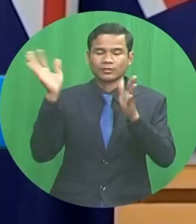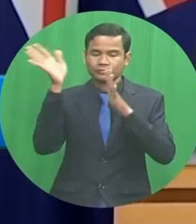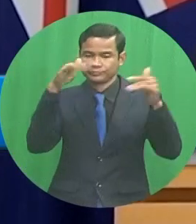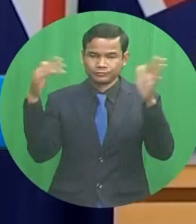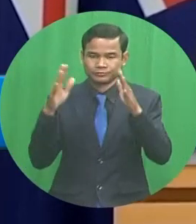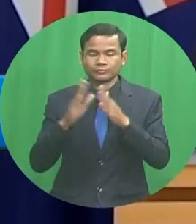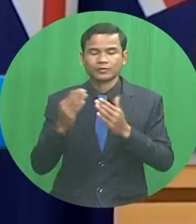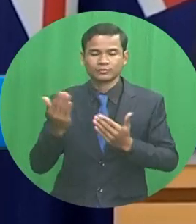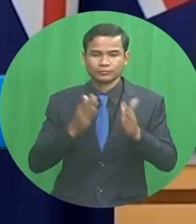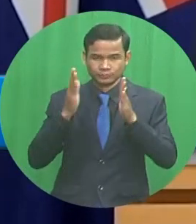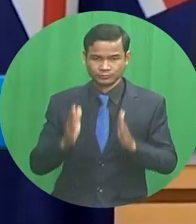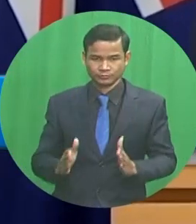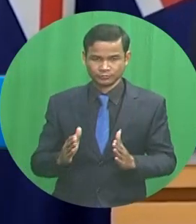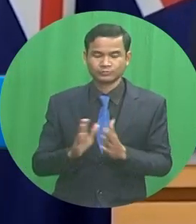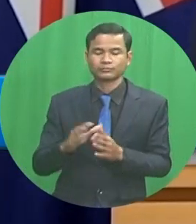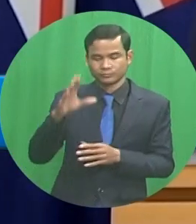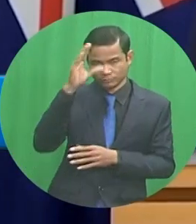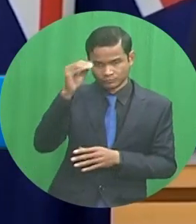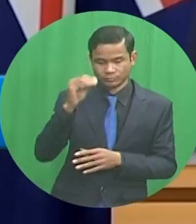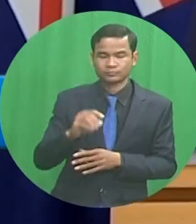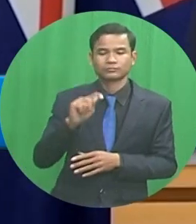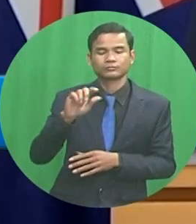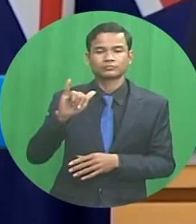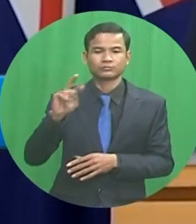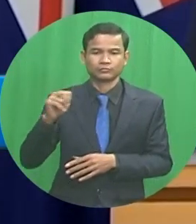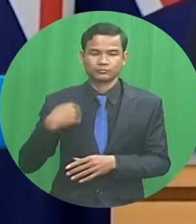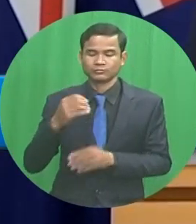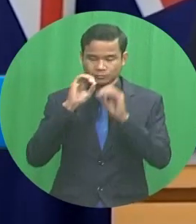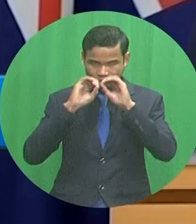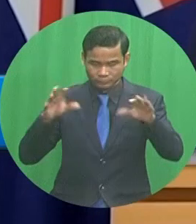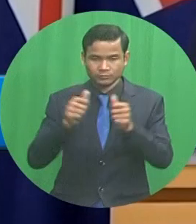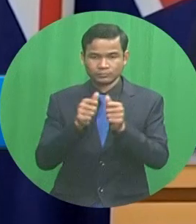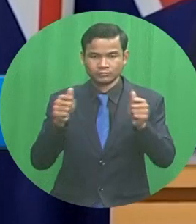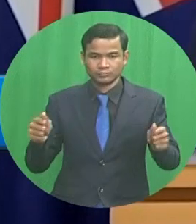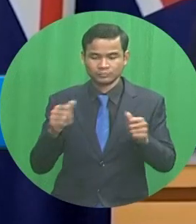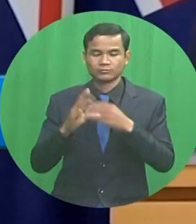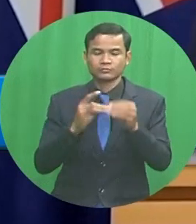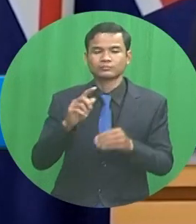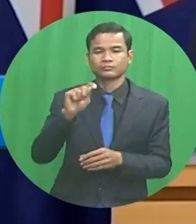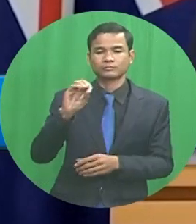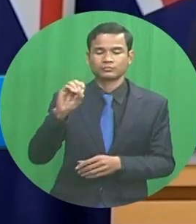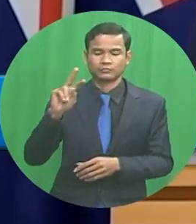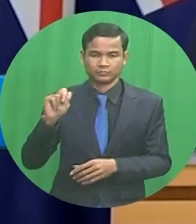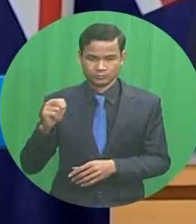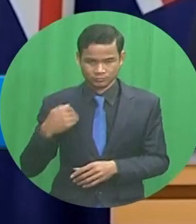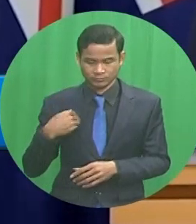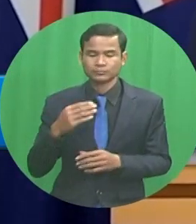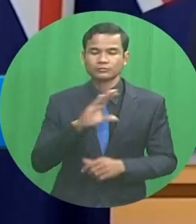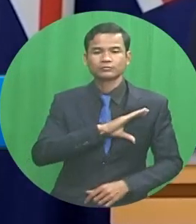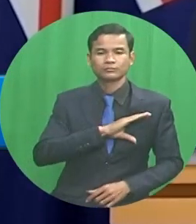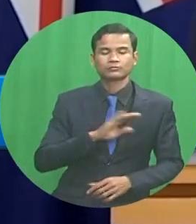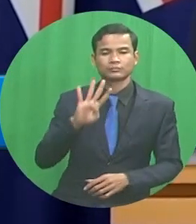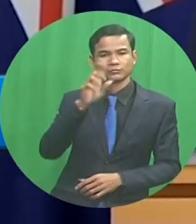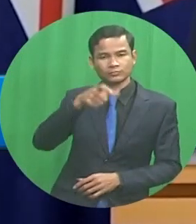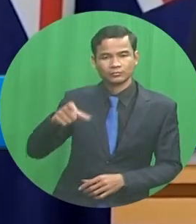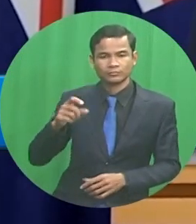ននាយករដ្ឋមន្ត្រីហេឡង់លោក Chris Hipkin បានប្រាប់អ្នកសារព័ត៌មាននៅក្នុងទីក្រុង Wellingtonប៉ូលីសបាននិយាយថាយ៉ាងហោចណាស់មនុស្ស4